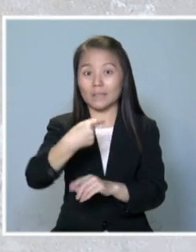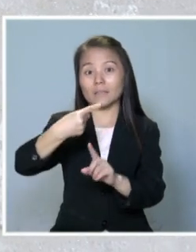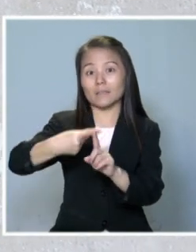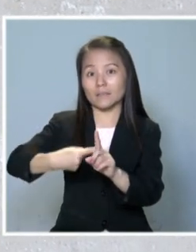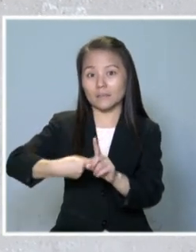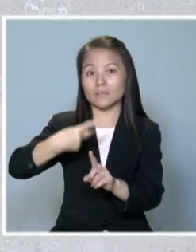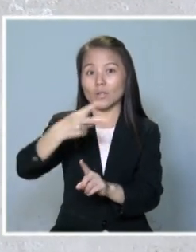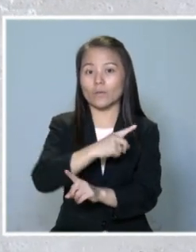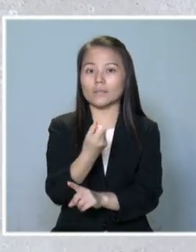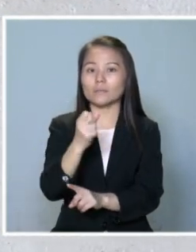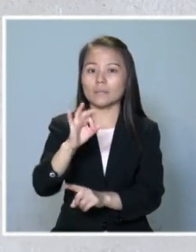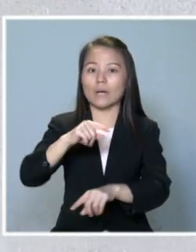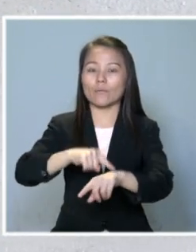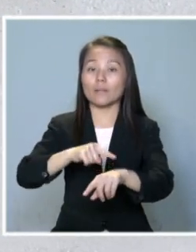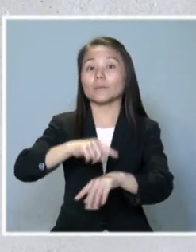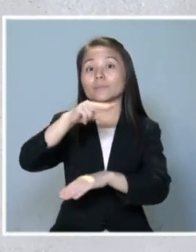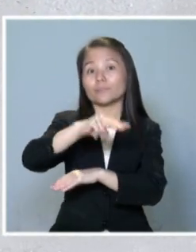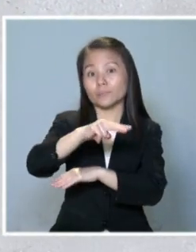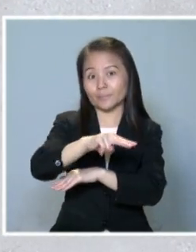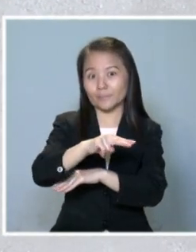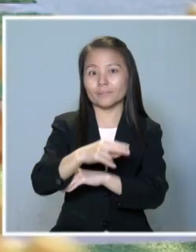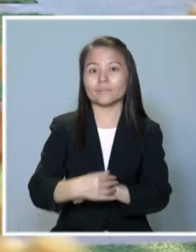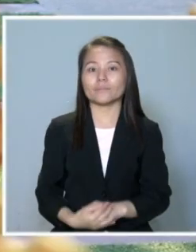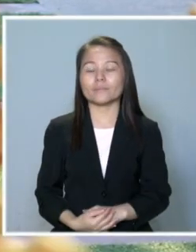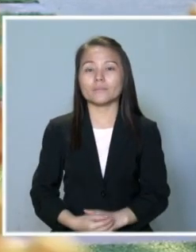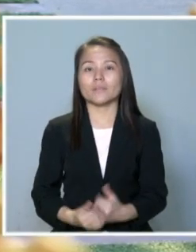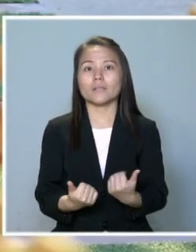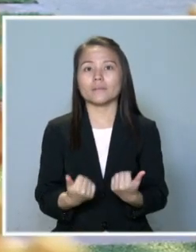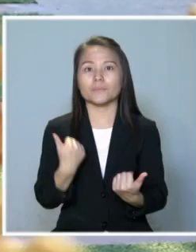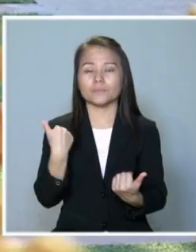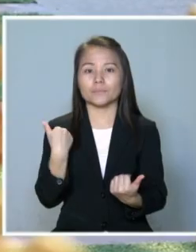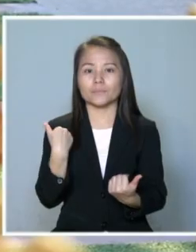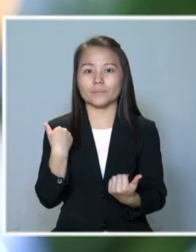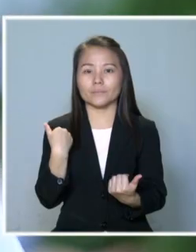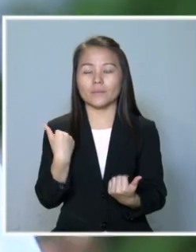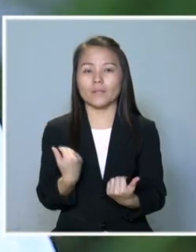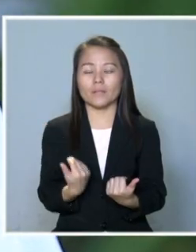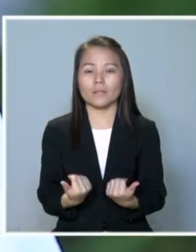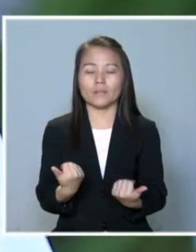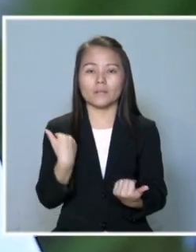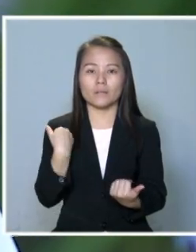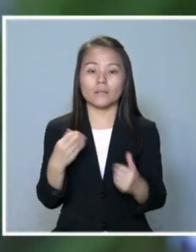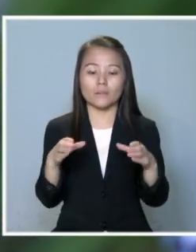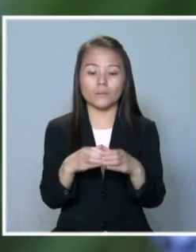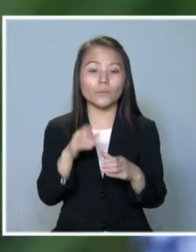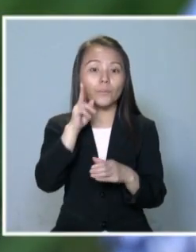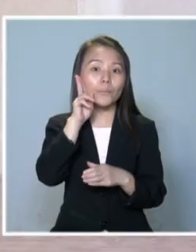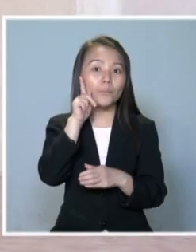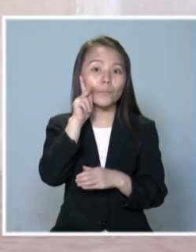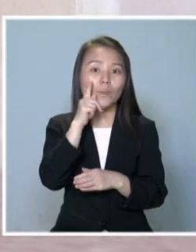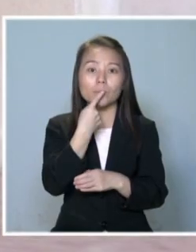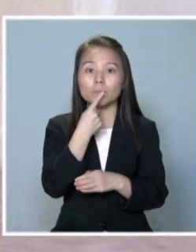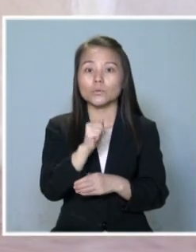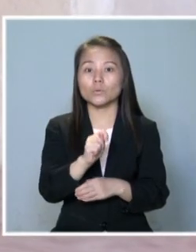ธ์นี้เวลา14นาฬิกานะคะประกิตชนะสุมนและวราพรอัมพารัตน์ถ่ายภาพภาวินีแสวงสุข